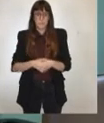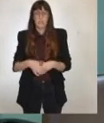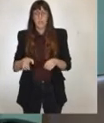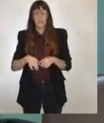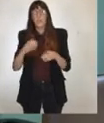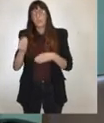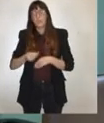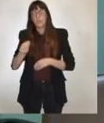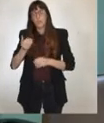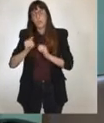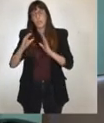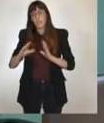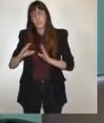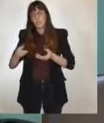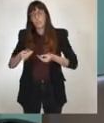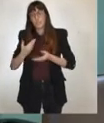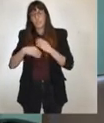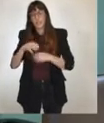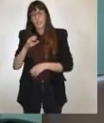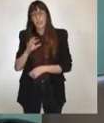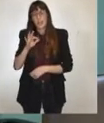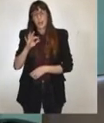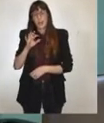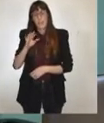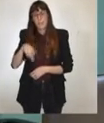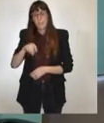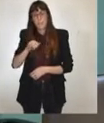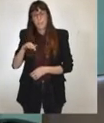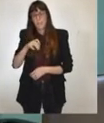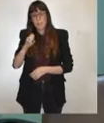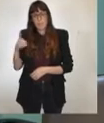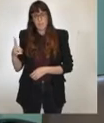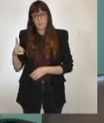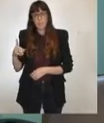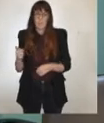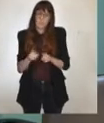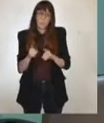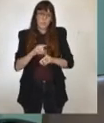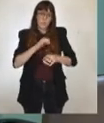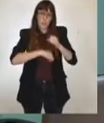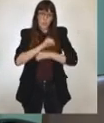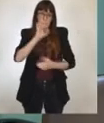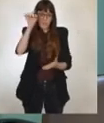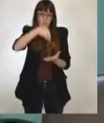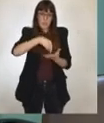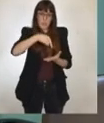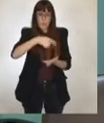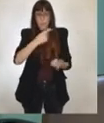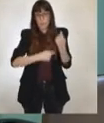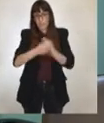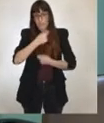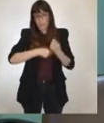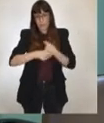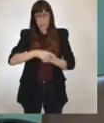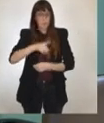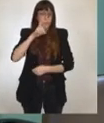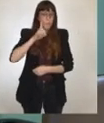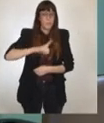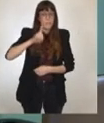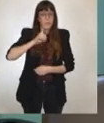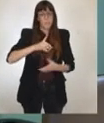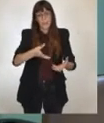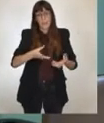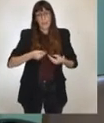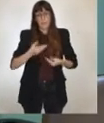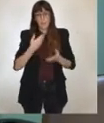de 4 000 € et des points éphémères pour accueillir les femmes victimes de violences à Bordeaux-Lac et Mériadec. À